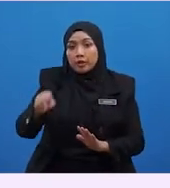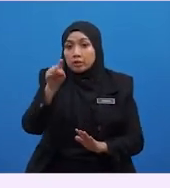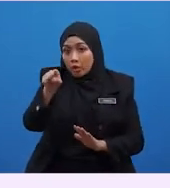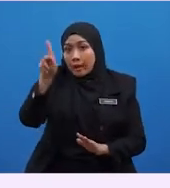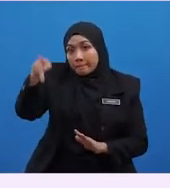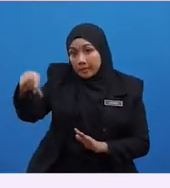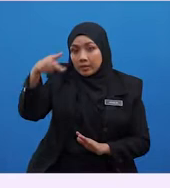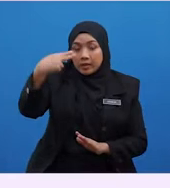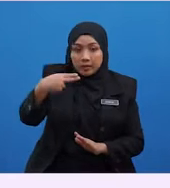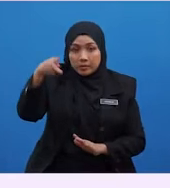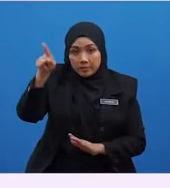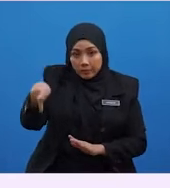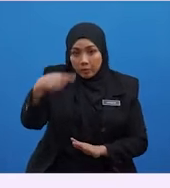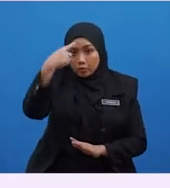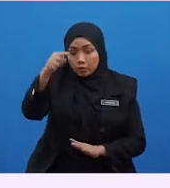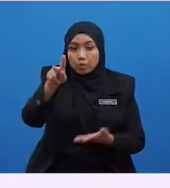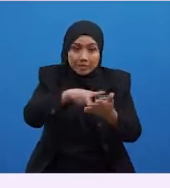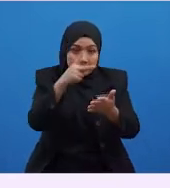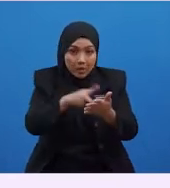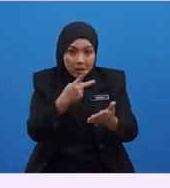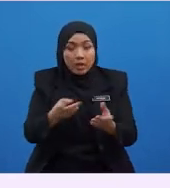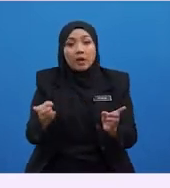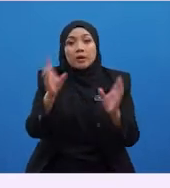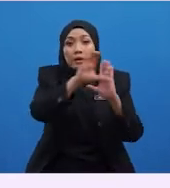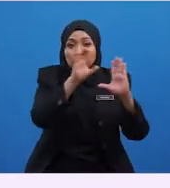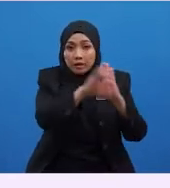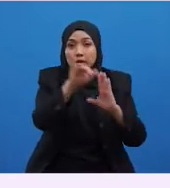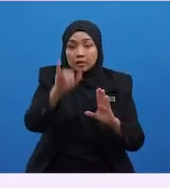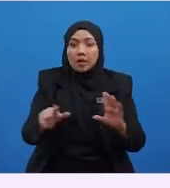untuk anda menyemak perubahan data yang berlaku.